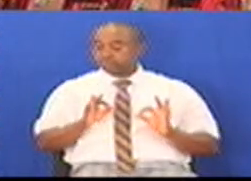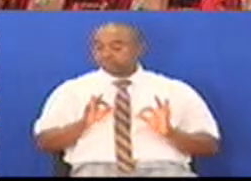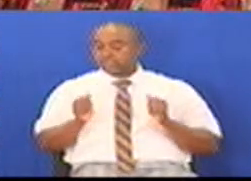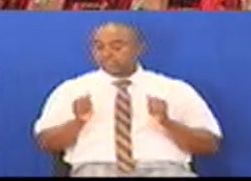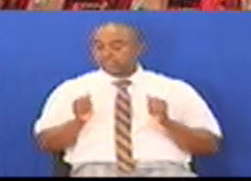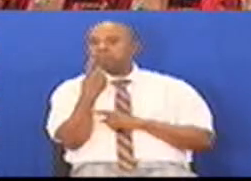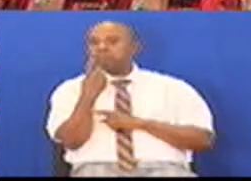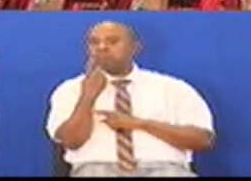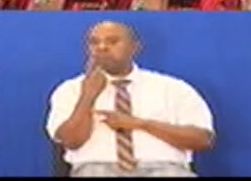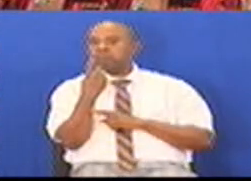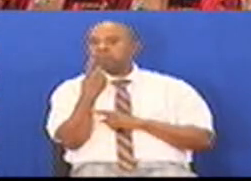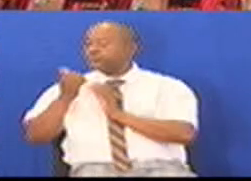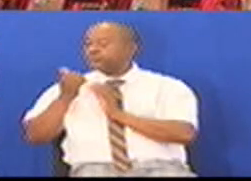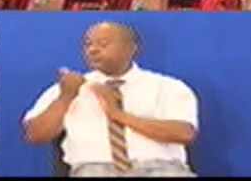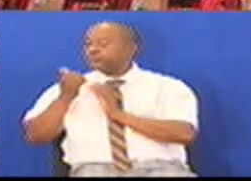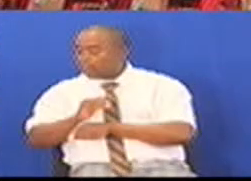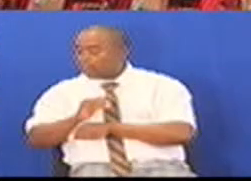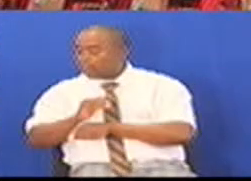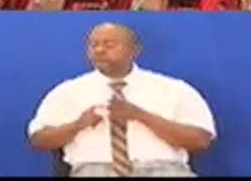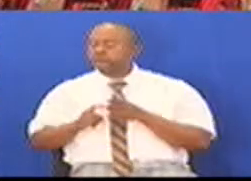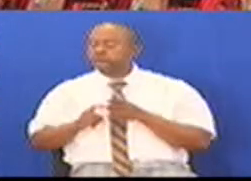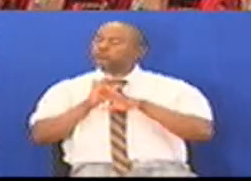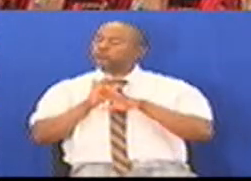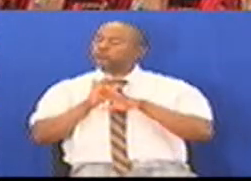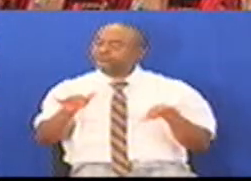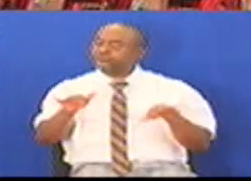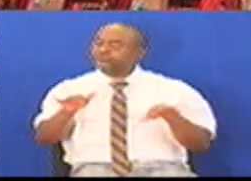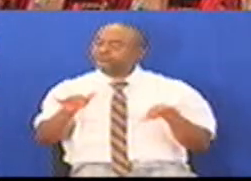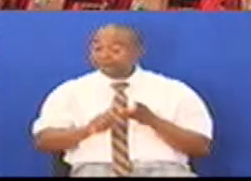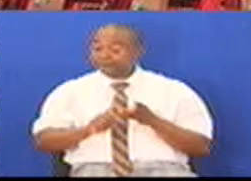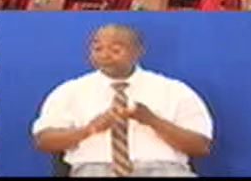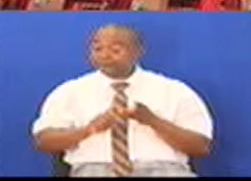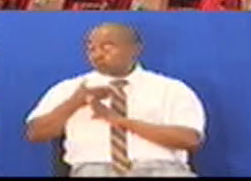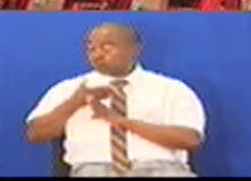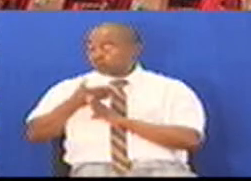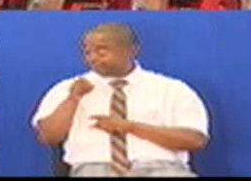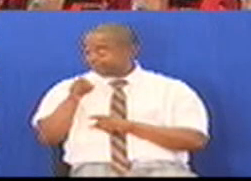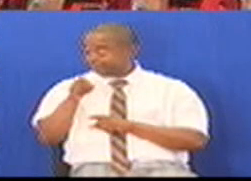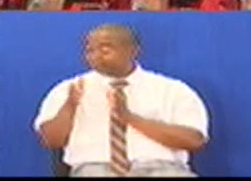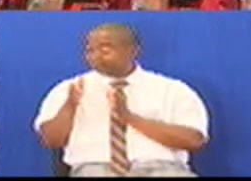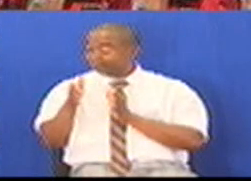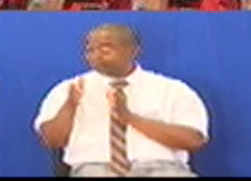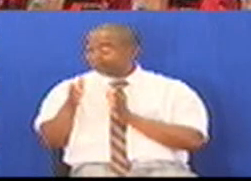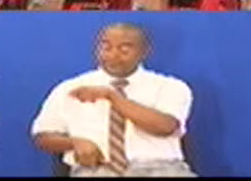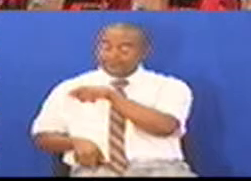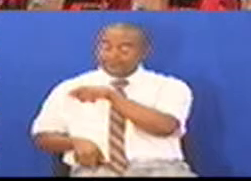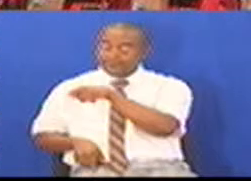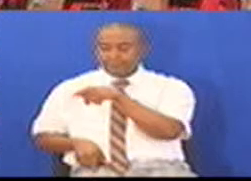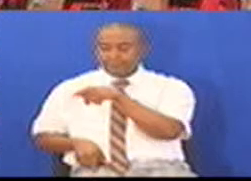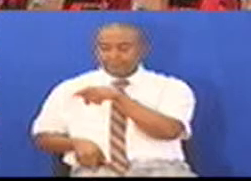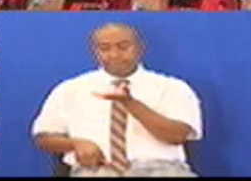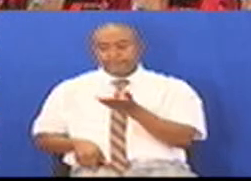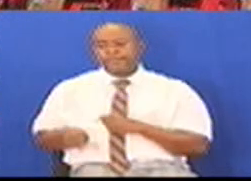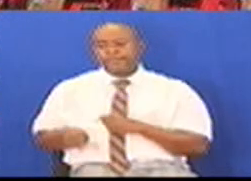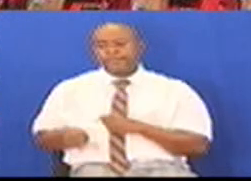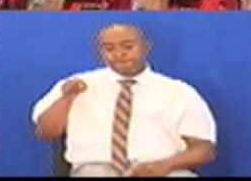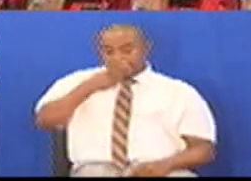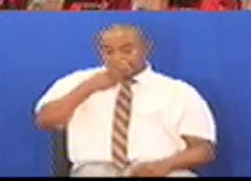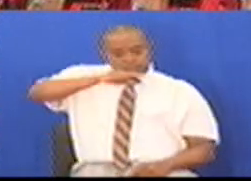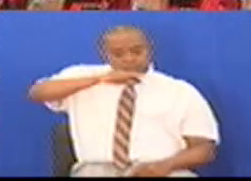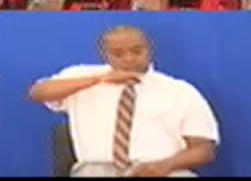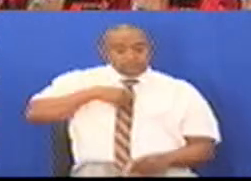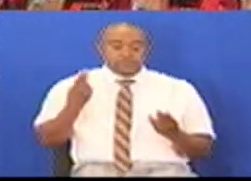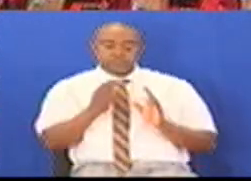kwa weledi, kwa utulivu, kwa uzoefu mkubwa wa kutosha, kiasi kwamba sisi